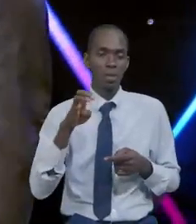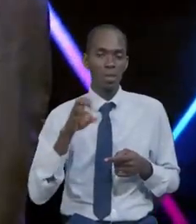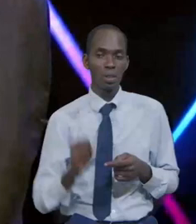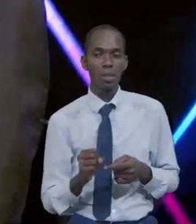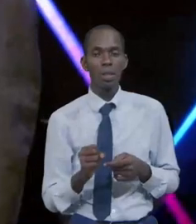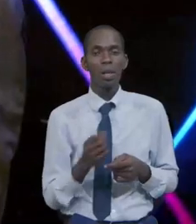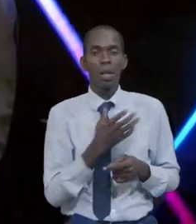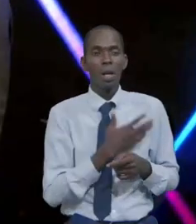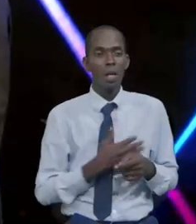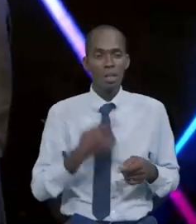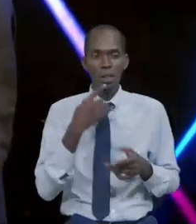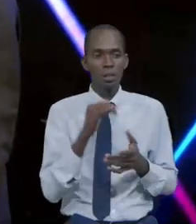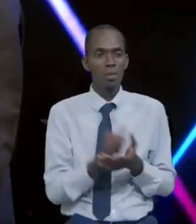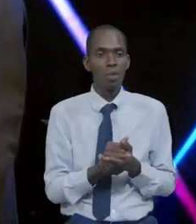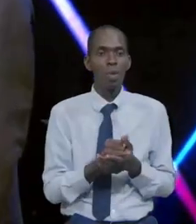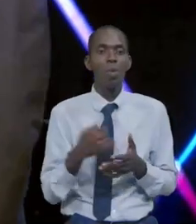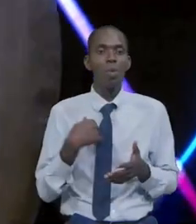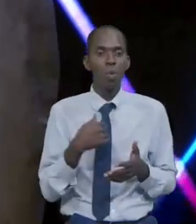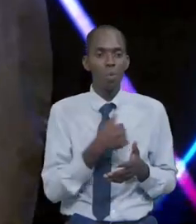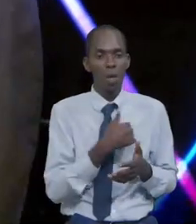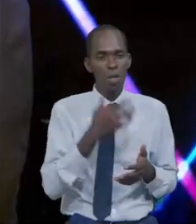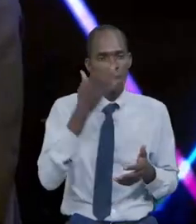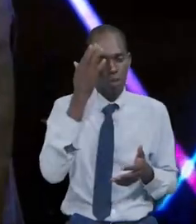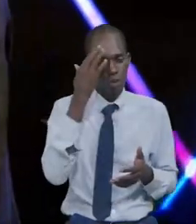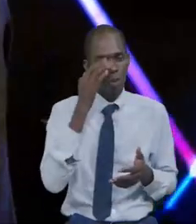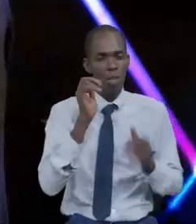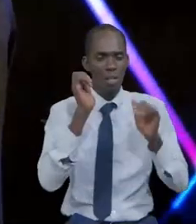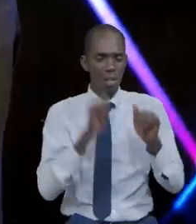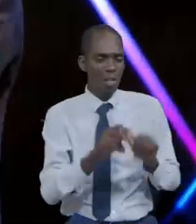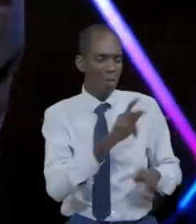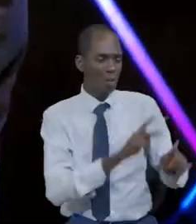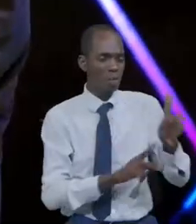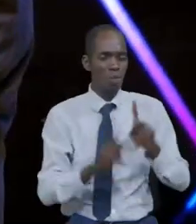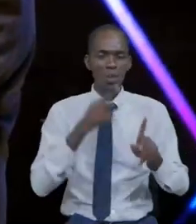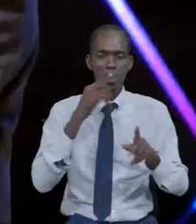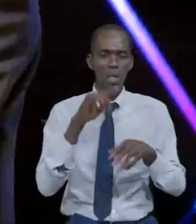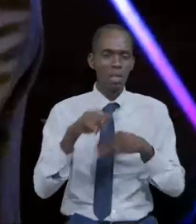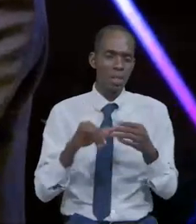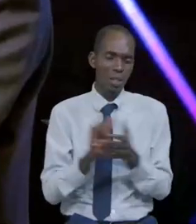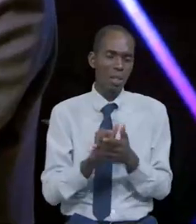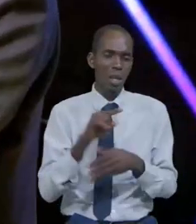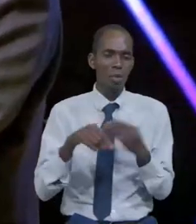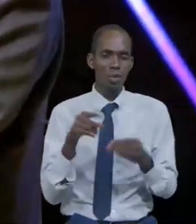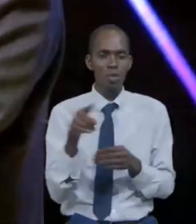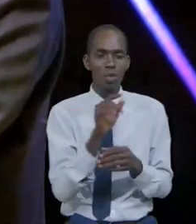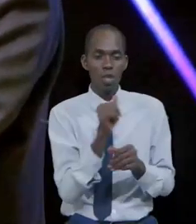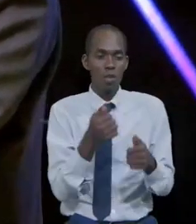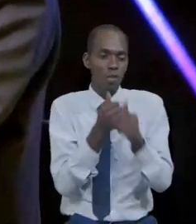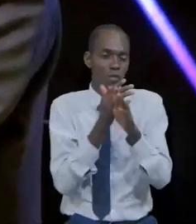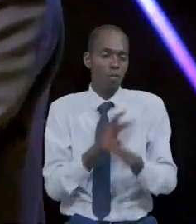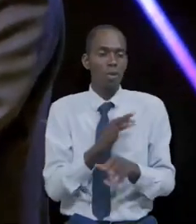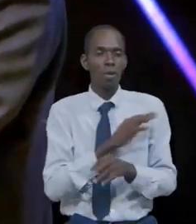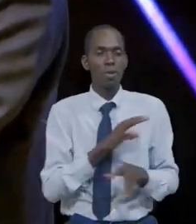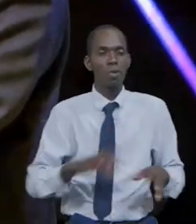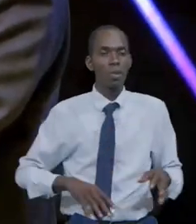aux hérodiens. Les gens savent que, est-ce qu'on peut dire cela de toi, un disciple de Christ,